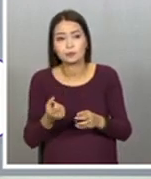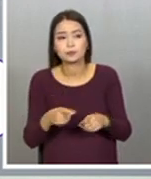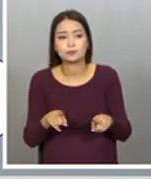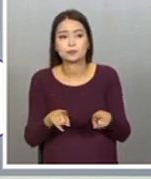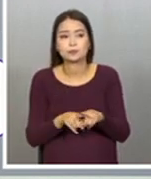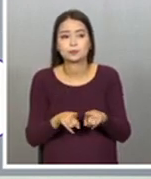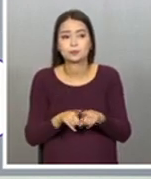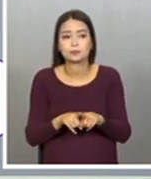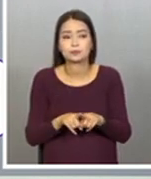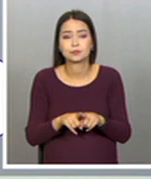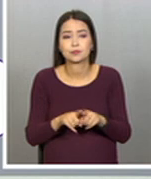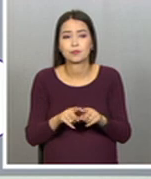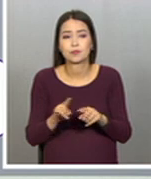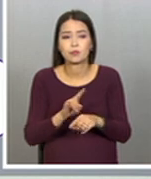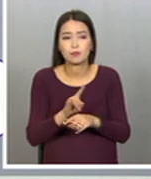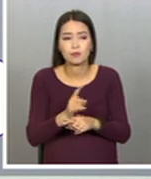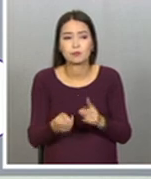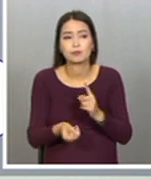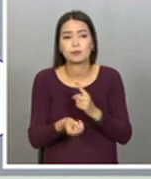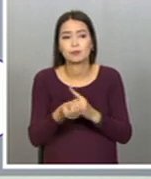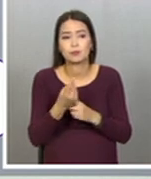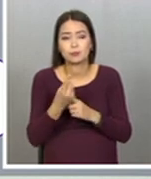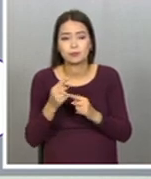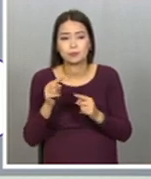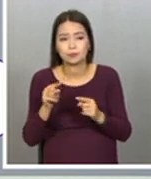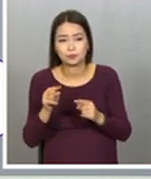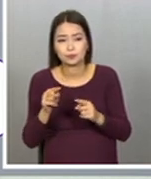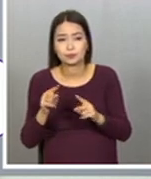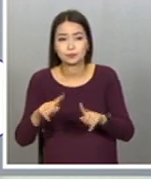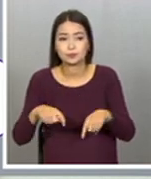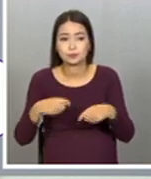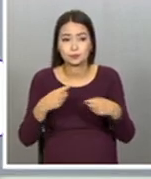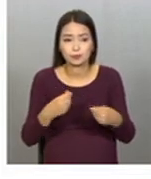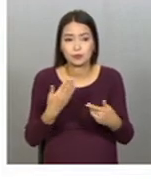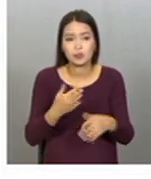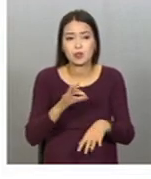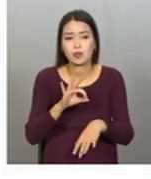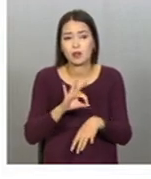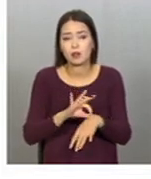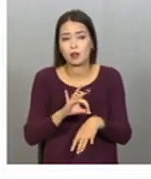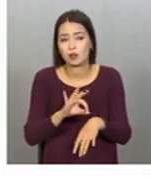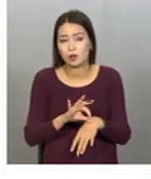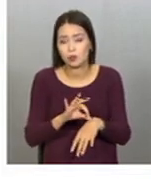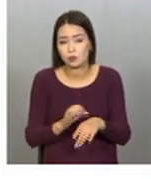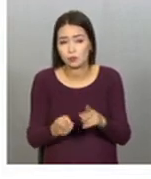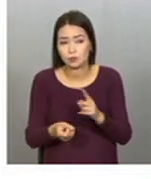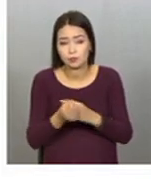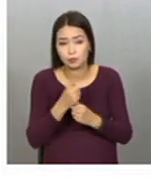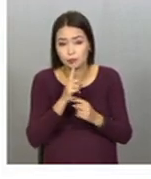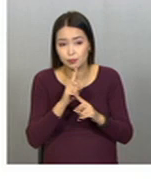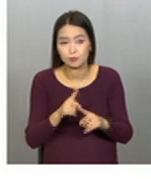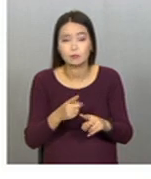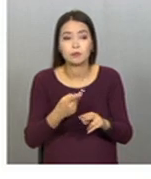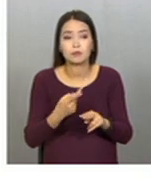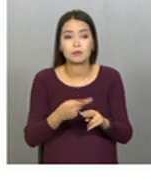кеміргіштердің ағзасында тіршілік етеді. Бірақ оларды ауруға ұшыратпайды. Олардың